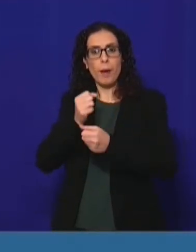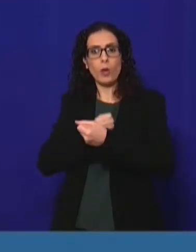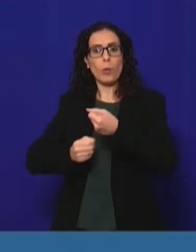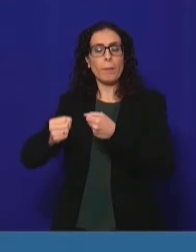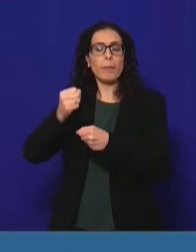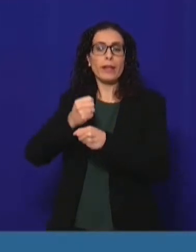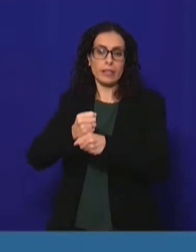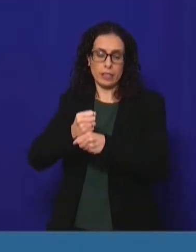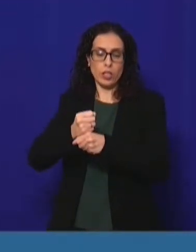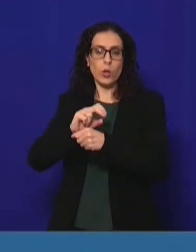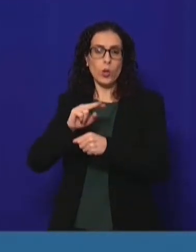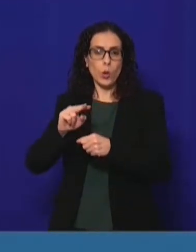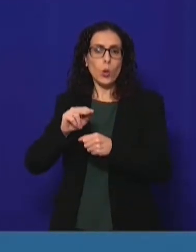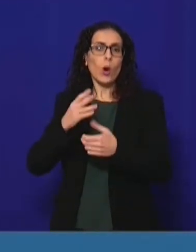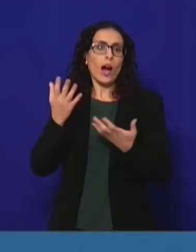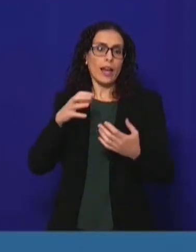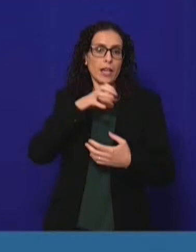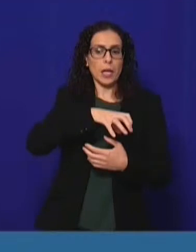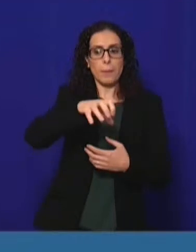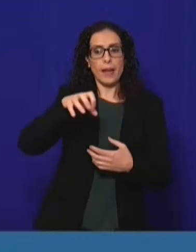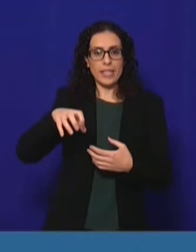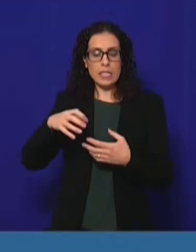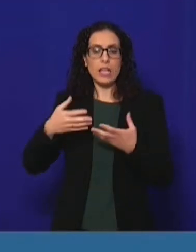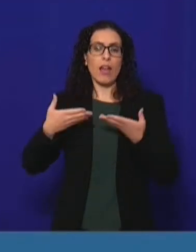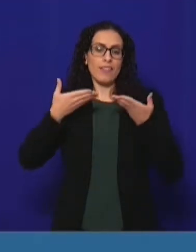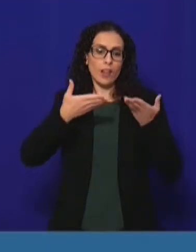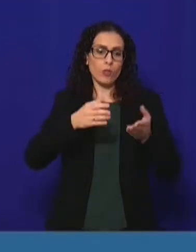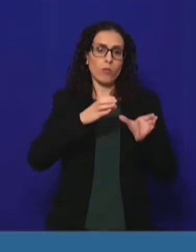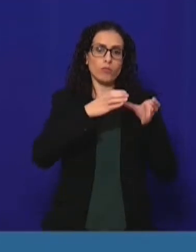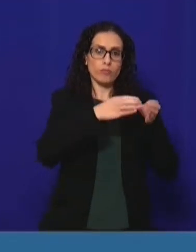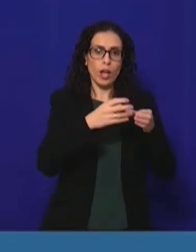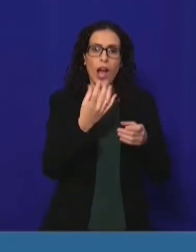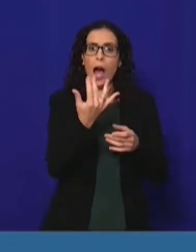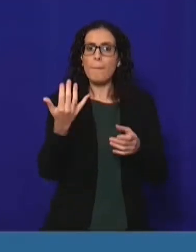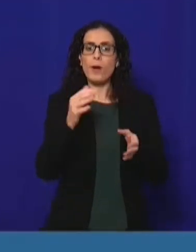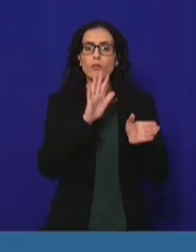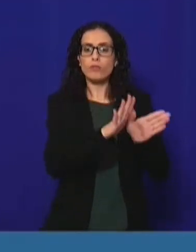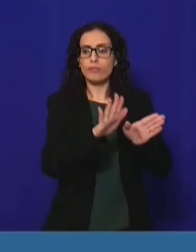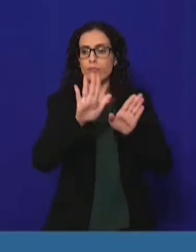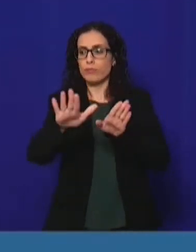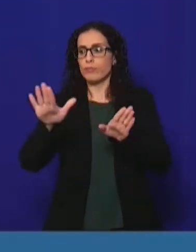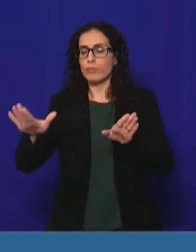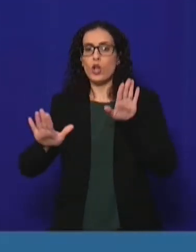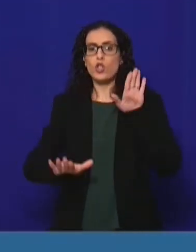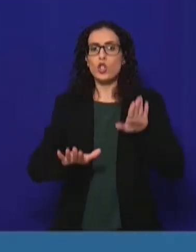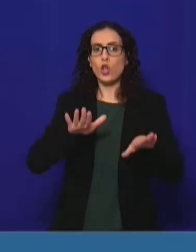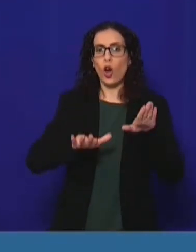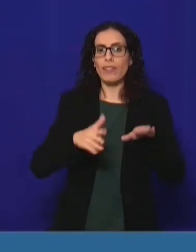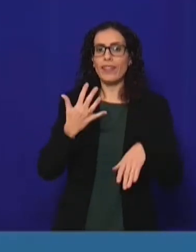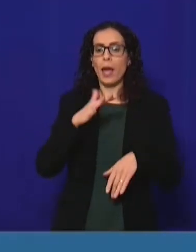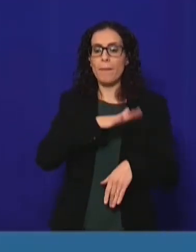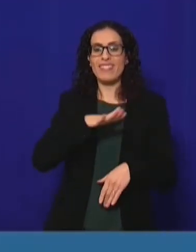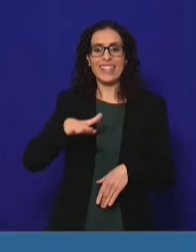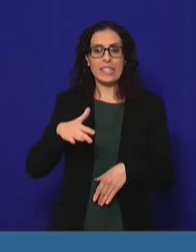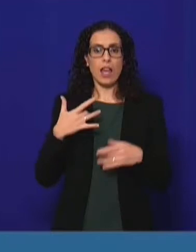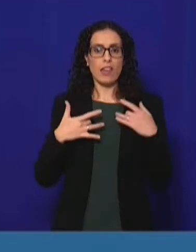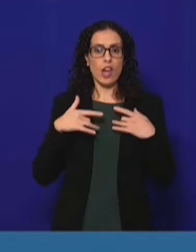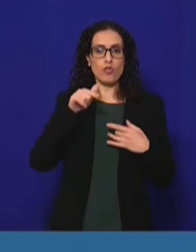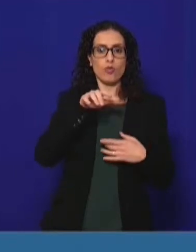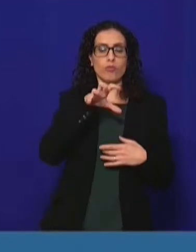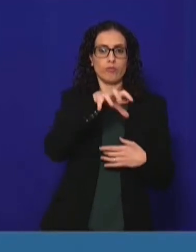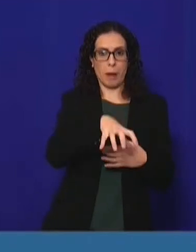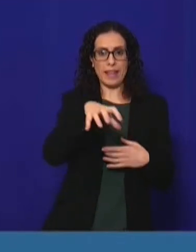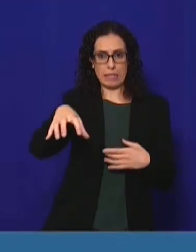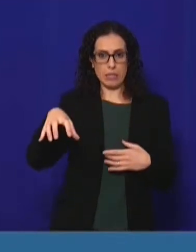inti l-pajjiżi jkunu qegħdin jiġu allokati id-dożi ta' skont il-popolazzjoni tagħhom. Bħalma spiegajna wkoll